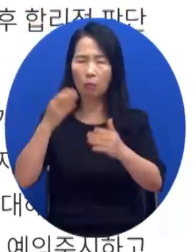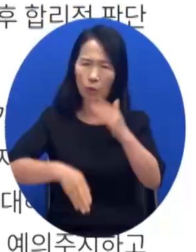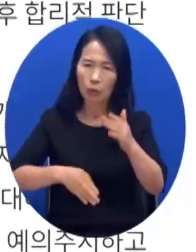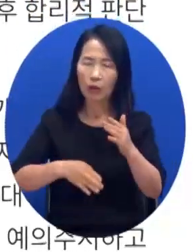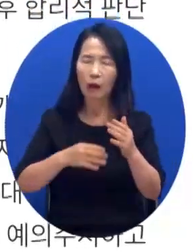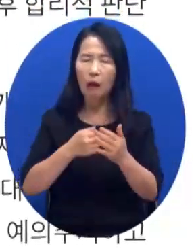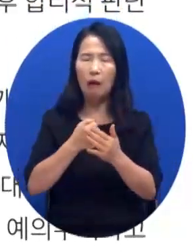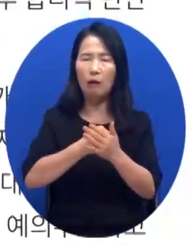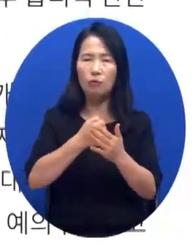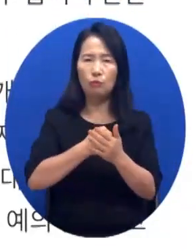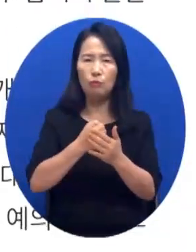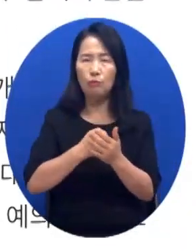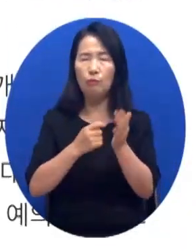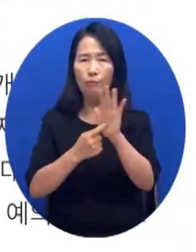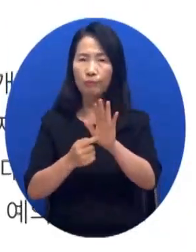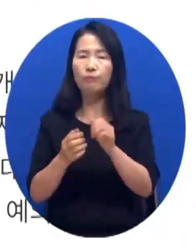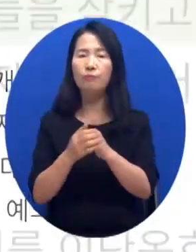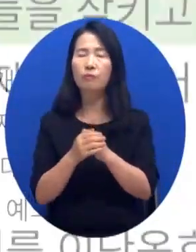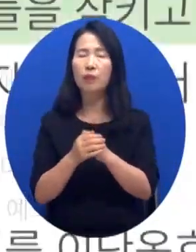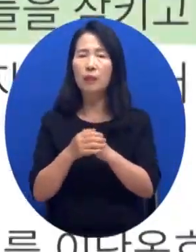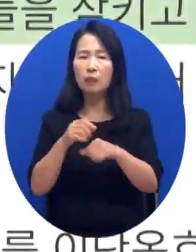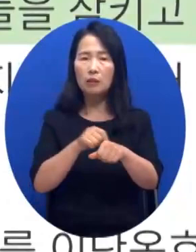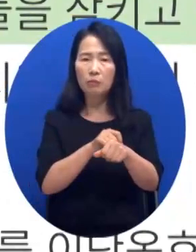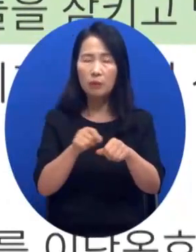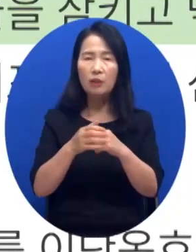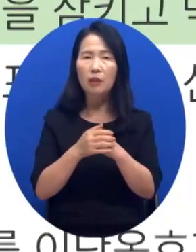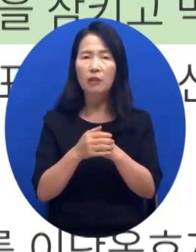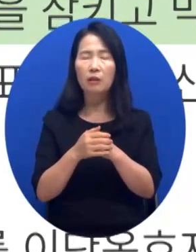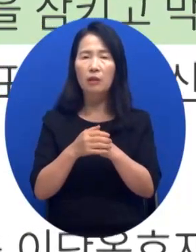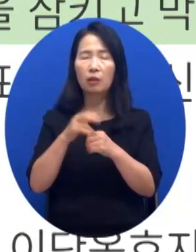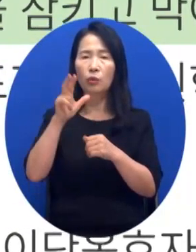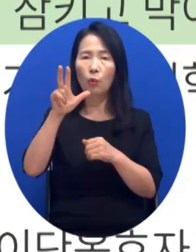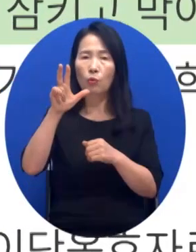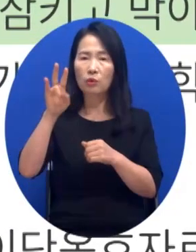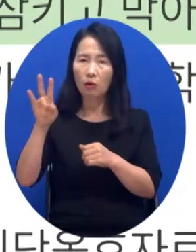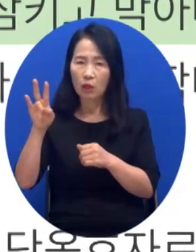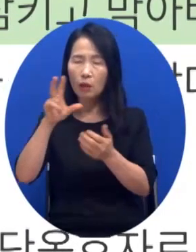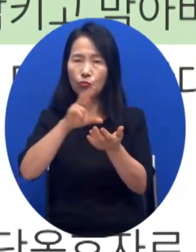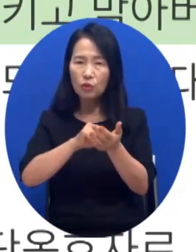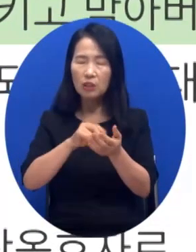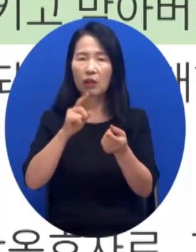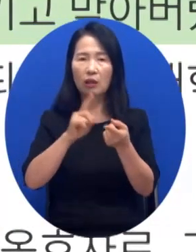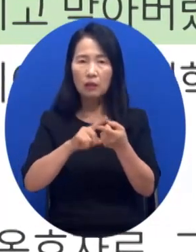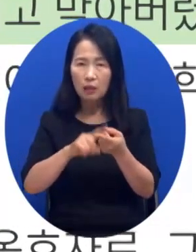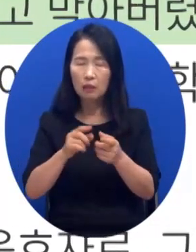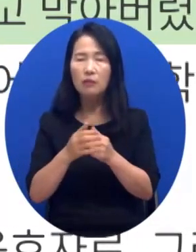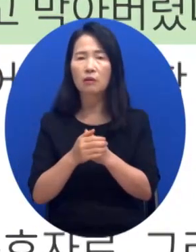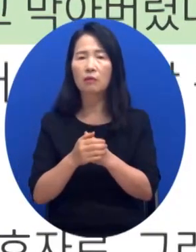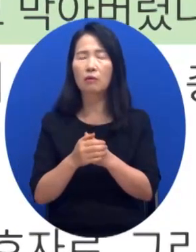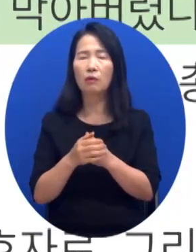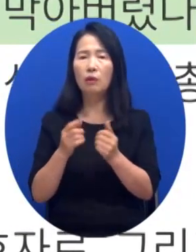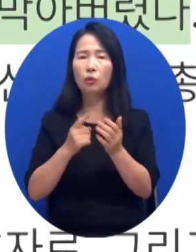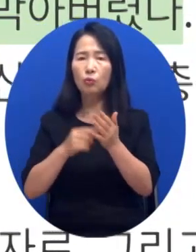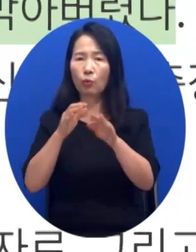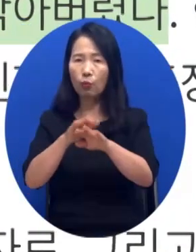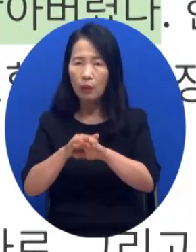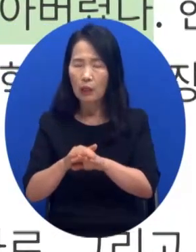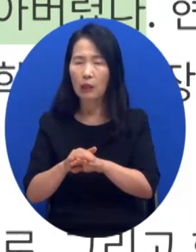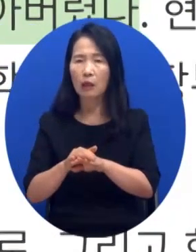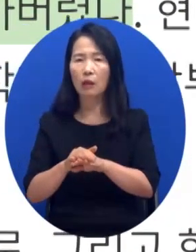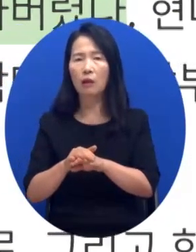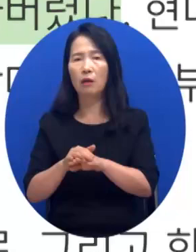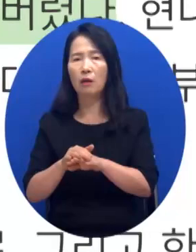아쉬움을 남겼다고 전했습니다. 특히 동성애를 중심으로 한 이슈가 총회에 올라온 모든 논의들을